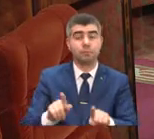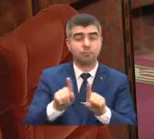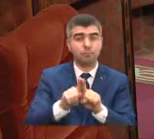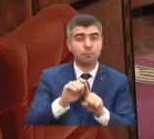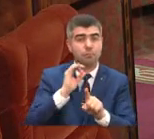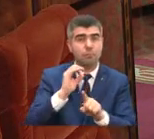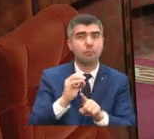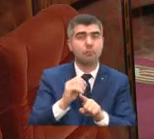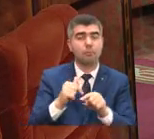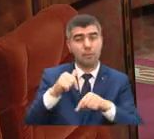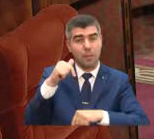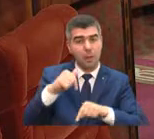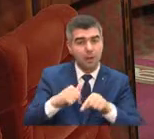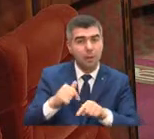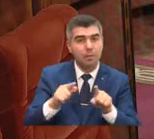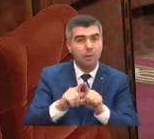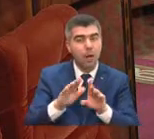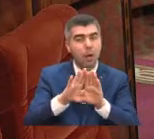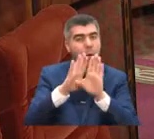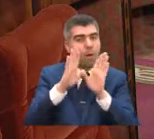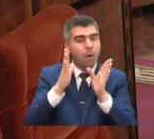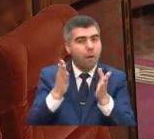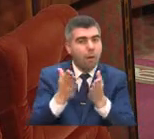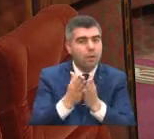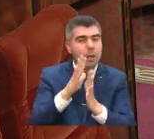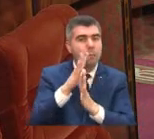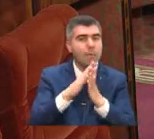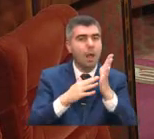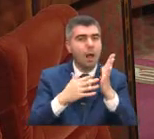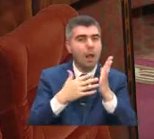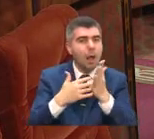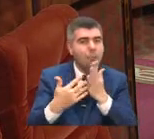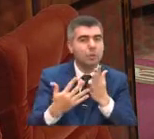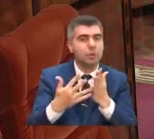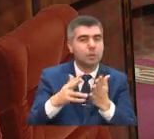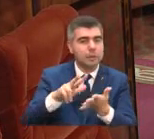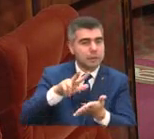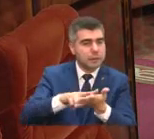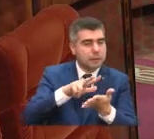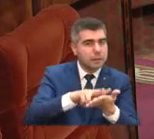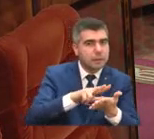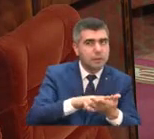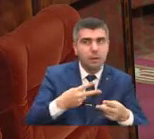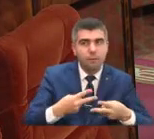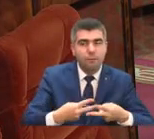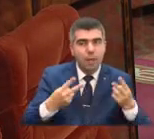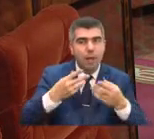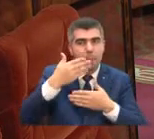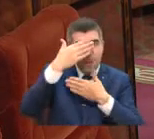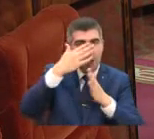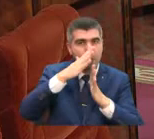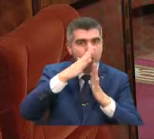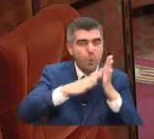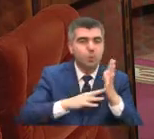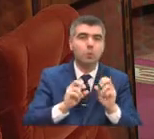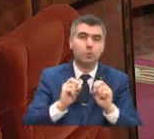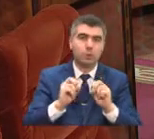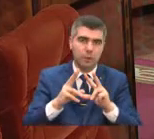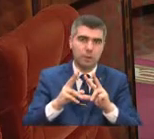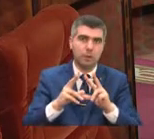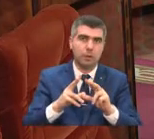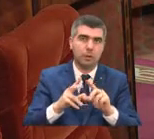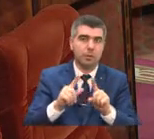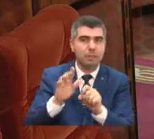حال التدخل الشامل في البرامج المعينة، هنا ما كيكونش إقصاء جماعة من جماعات، لكن